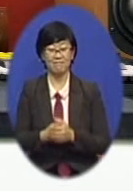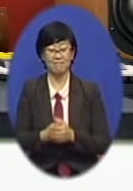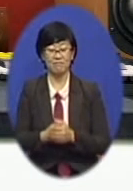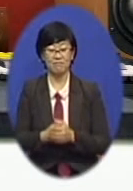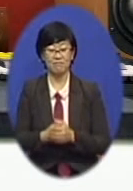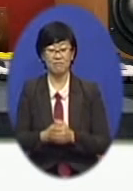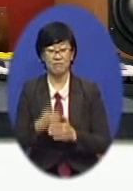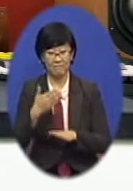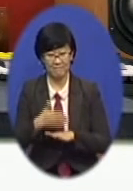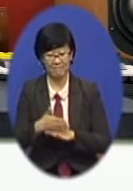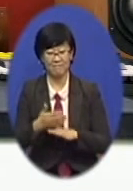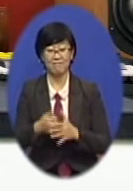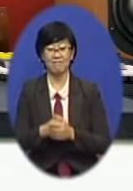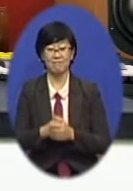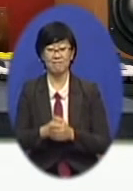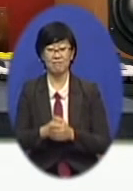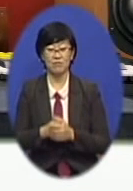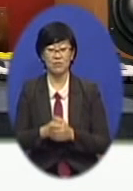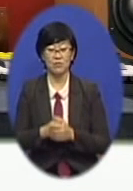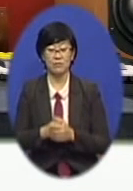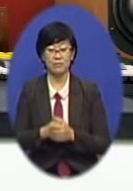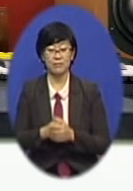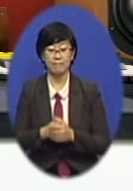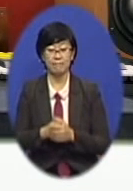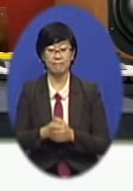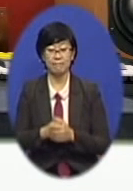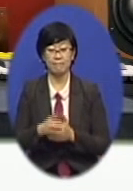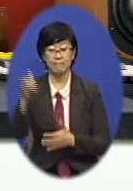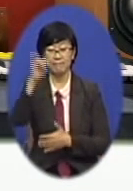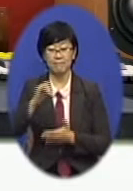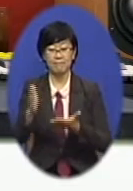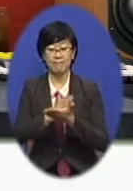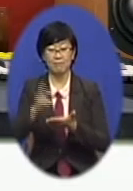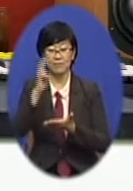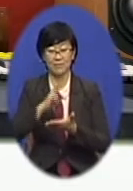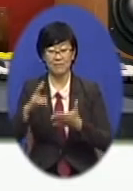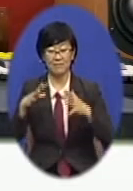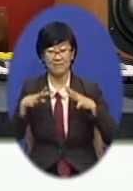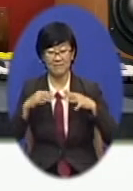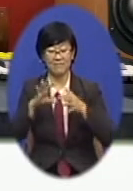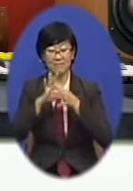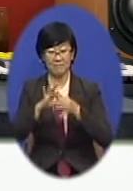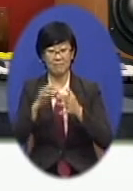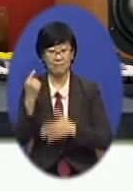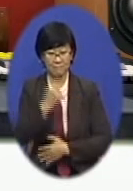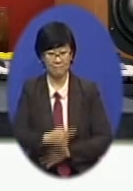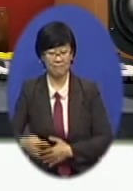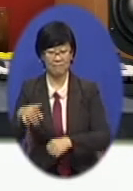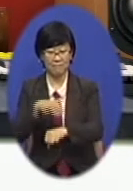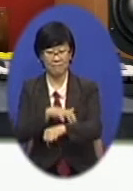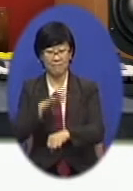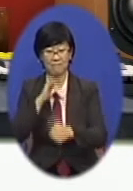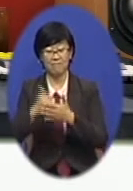예, 예. 감사합니다. 예 예 이렇게 전국 나눔 노래자랑을 통해서 예. 이렇게 몸이